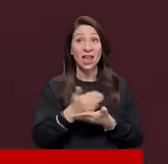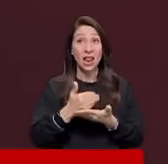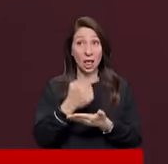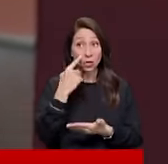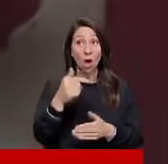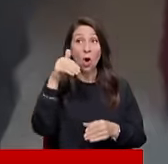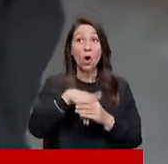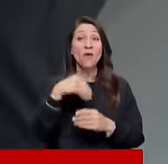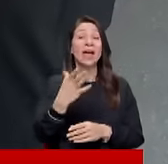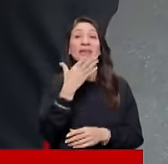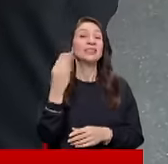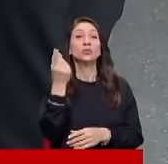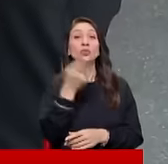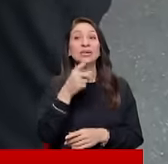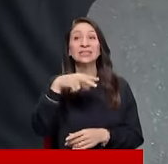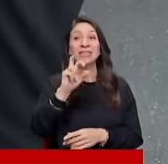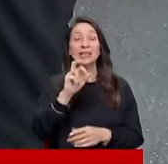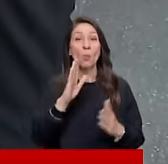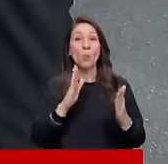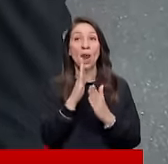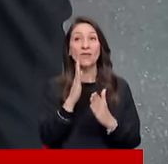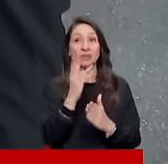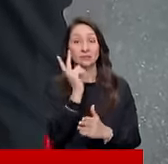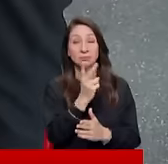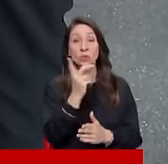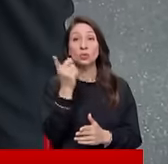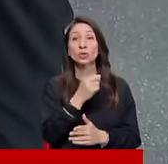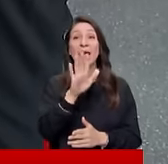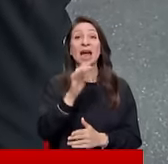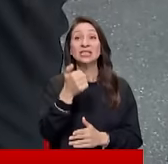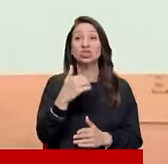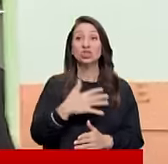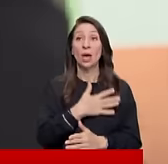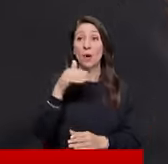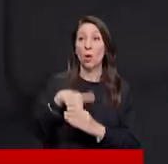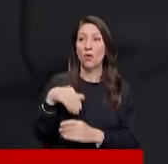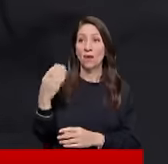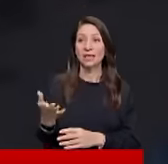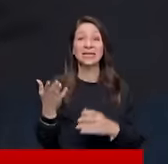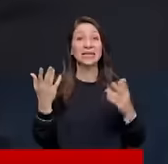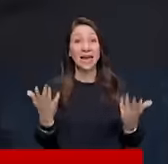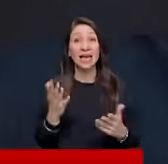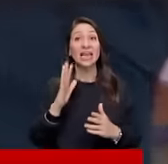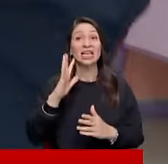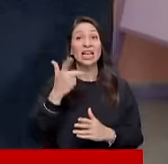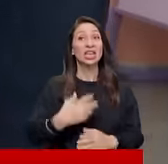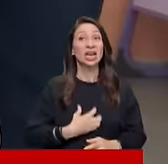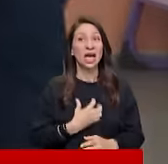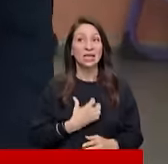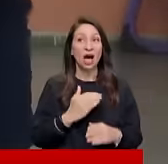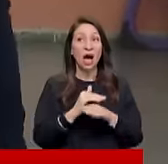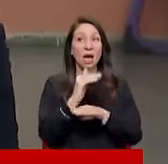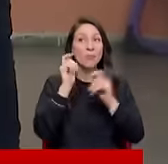göre oy kullanan gençlerin %80'i muhalefet partilerine, %56'sı CHP'ye oy verdi. Yani gelecek kaygısı,